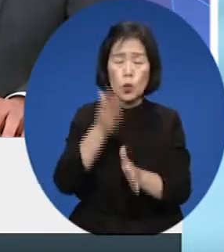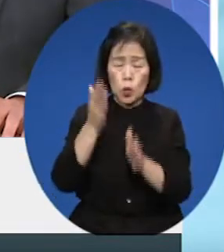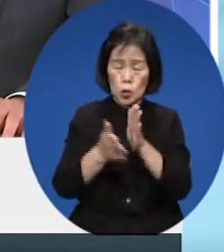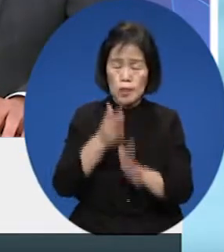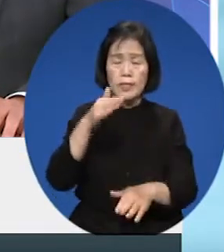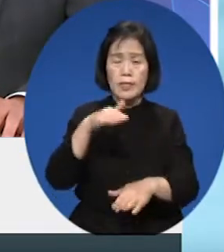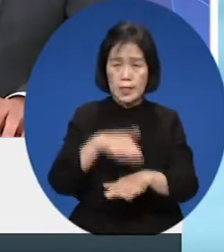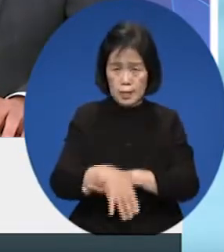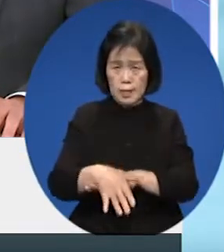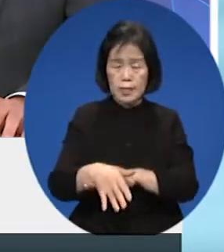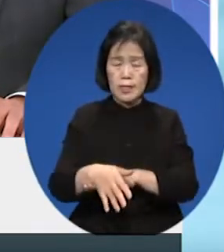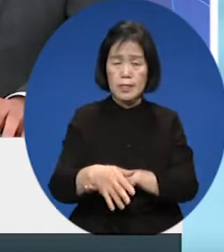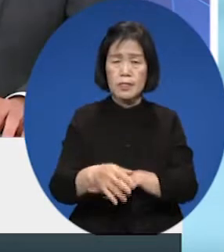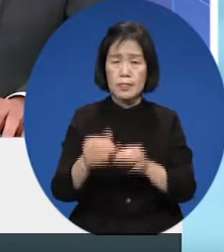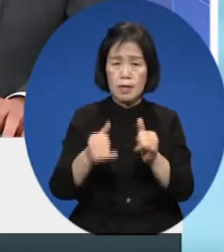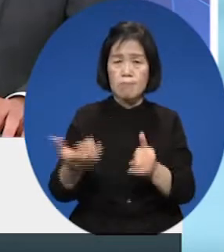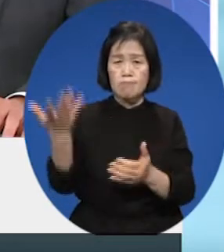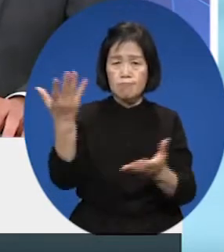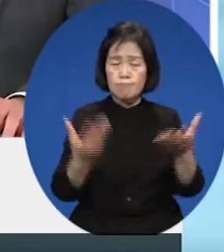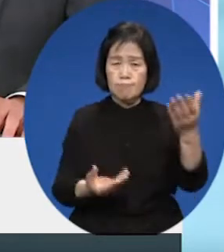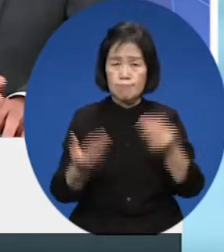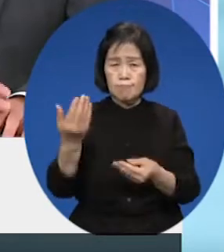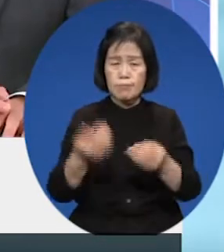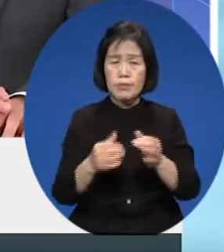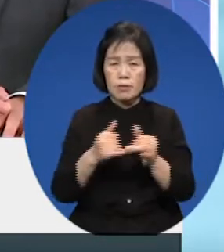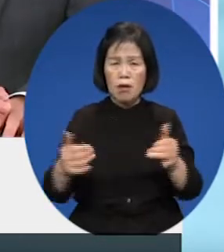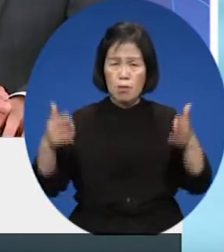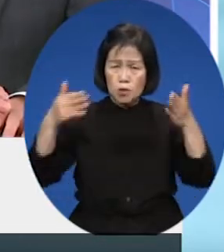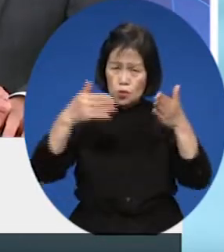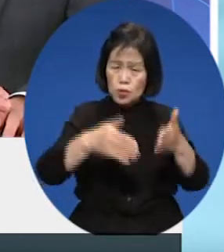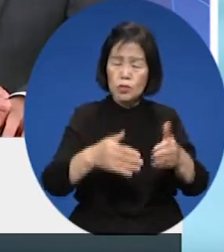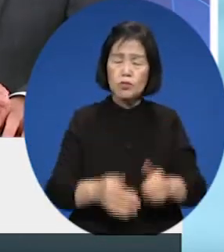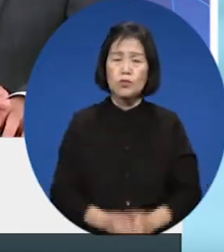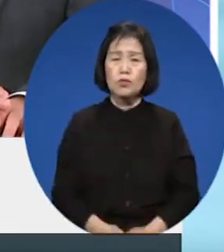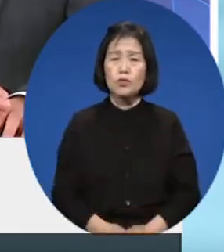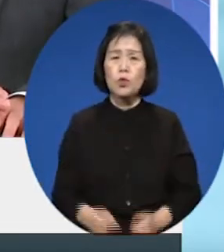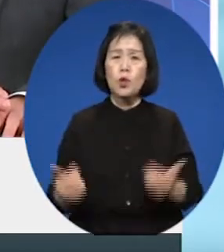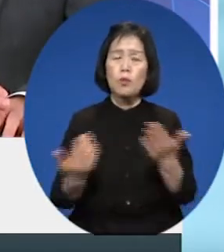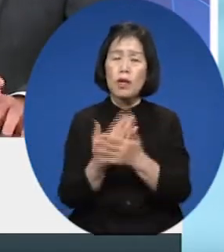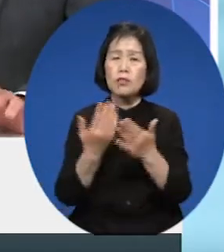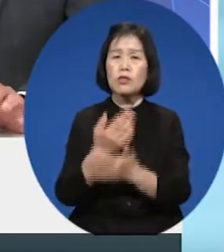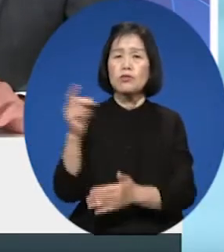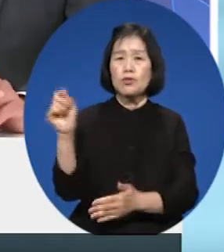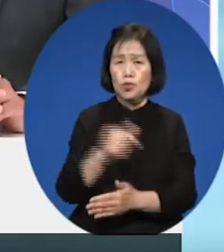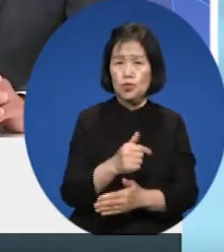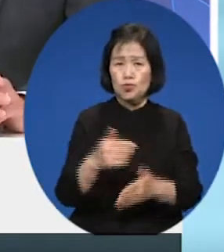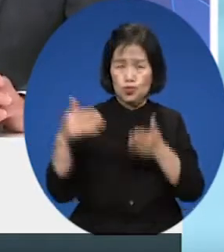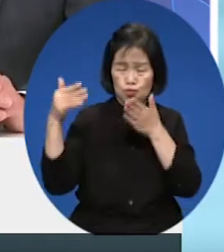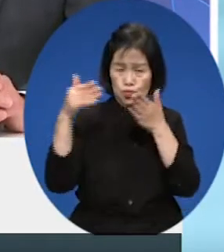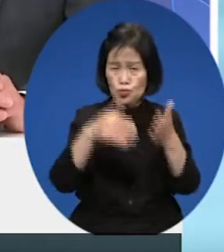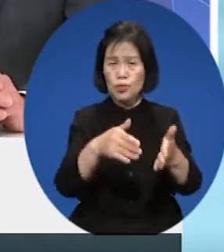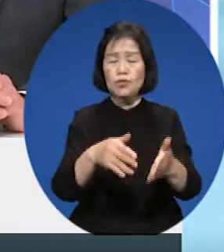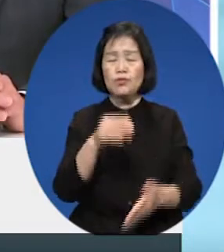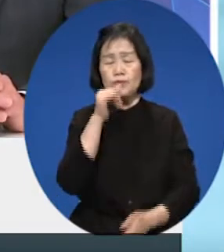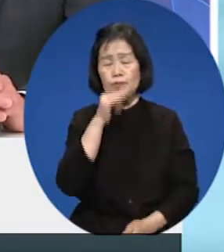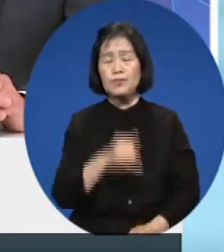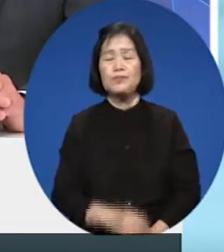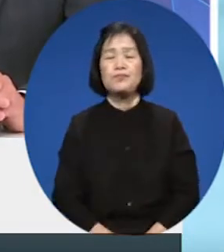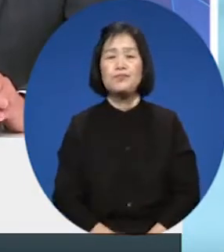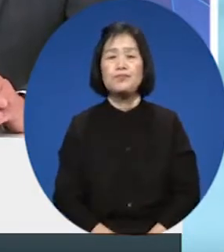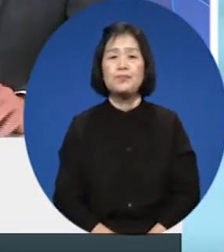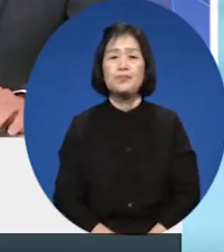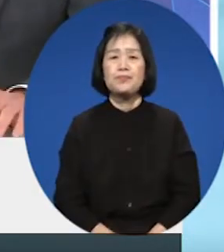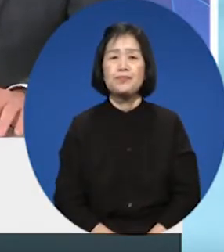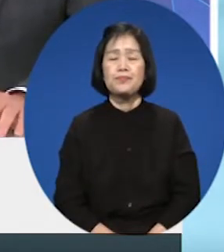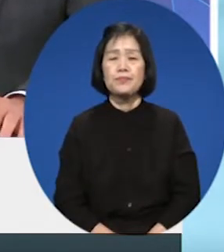예 유입되는 인구도 1 쏠림 현상이 일어나고 또한 발전 속도도 쏠림 현상이 일어날 수밖에 없는 구조가 되었던